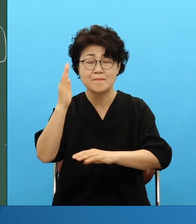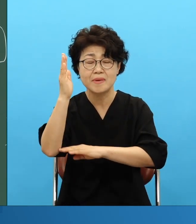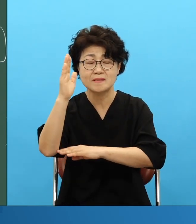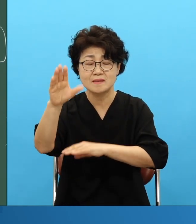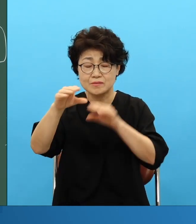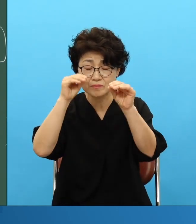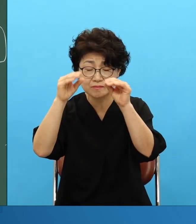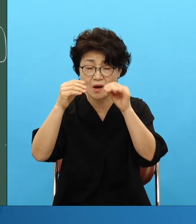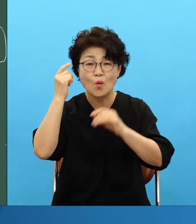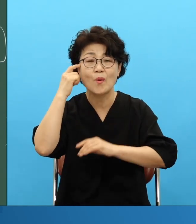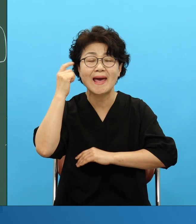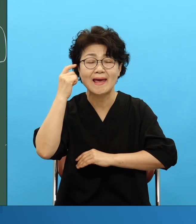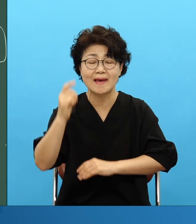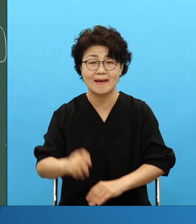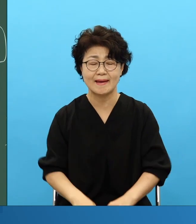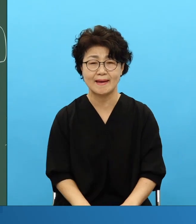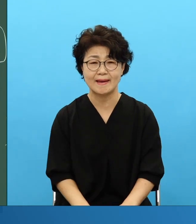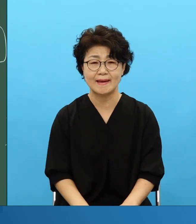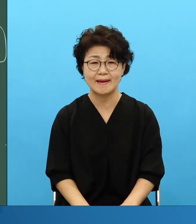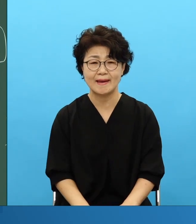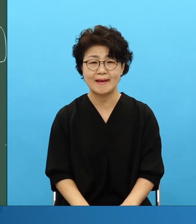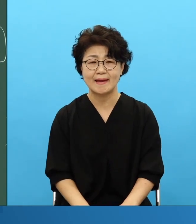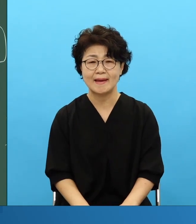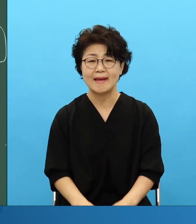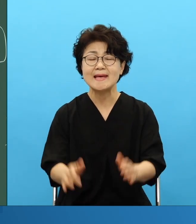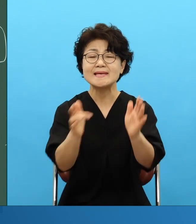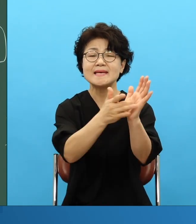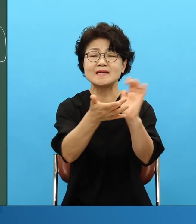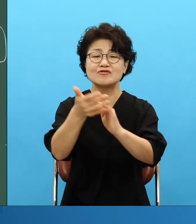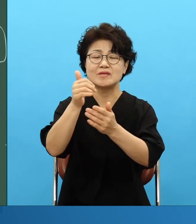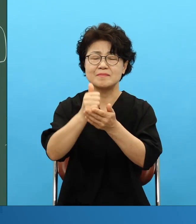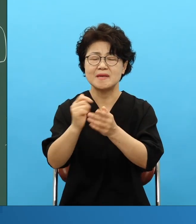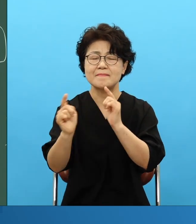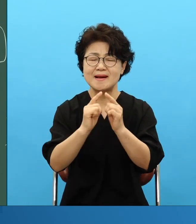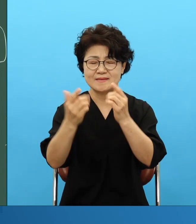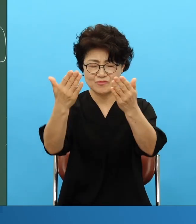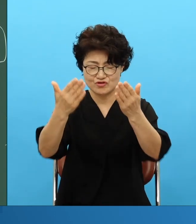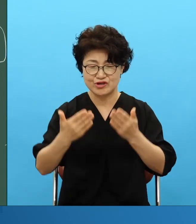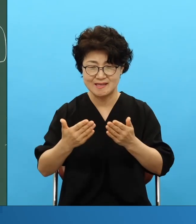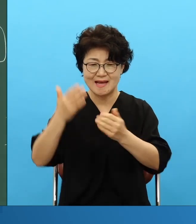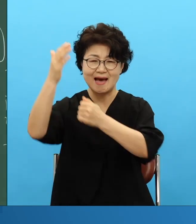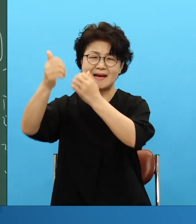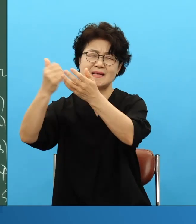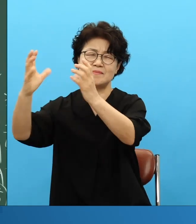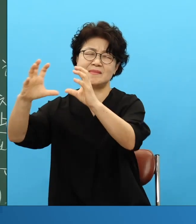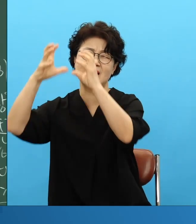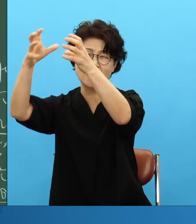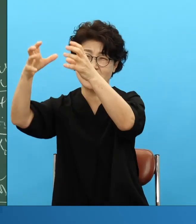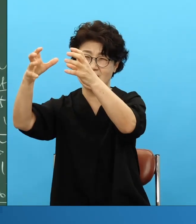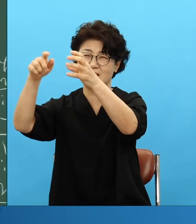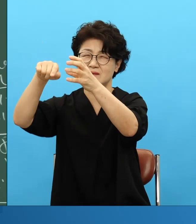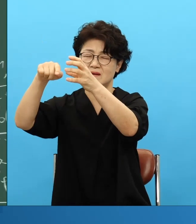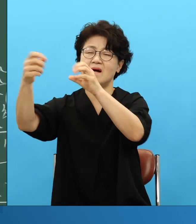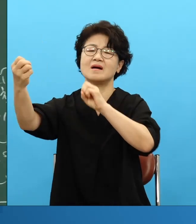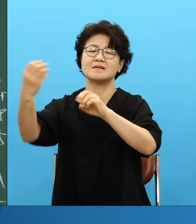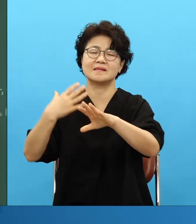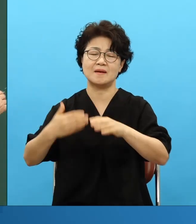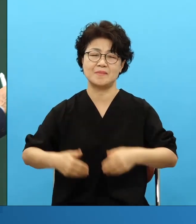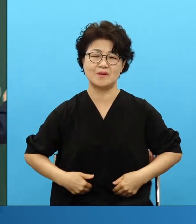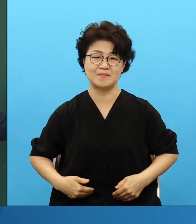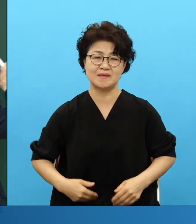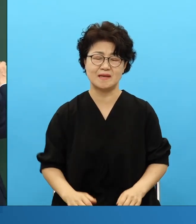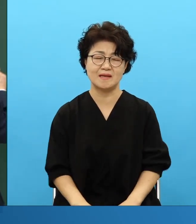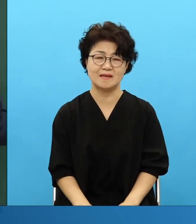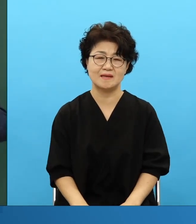이 응답을 받 예수님이 말씀한 이 응답을 받아야 돼요. We must receive this answer, the answer that Jesus spoke 자, about. 이때에 그냥 끝나는